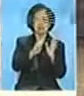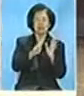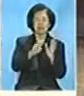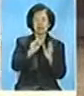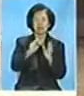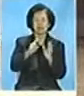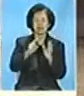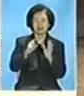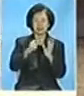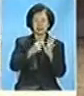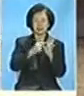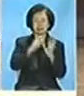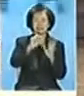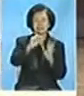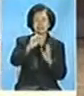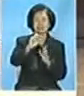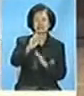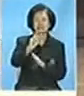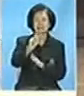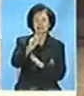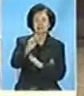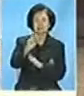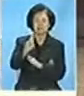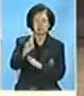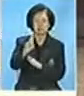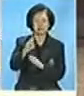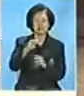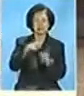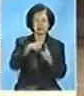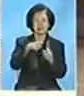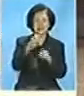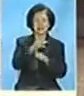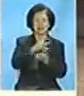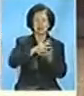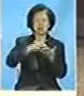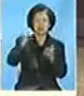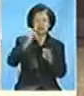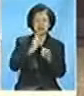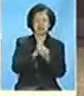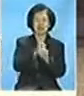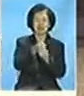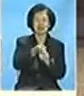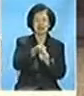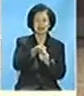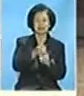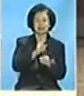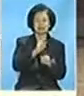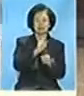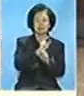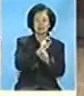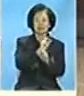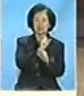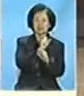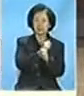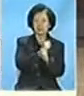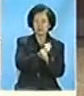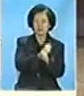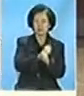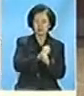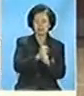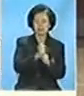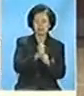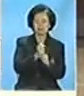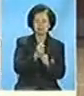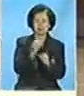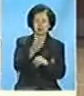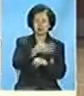ากบรรณาธิการจากรามคำแหงเช่นเดียวกันส่วนประวัติการทำงานทางการเมืองก่อนที่มาเป็น